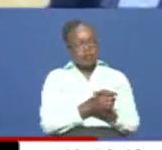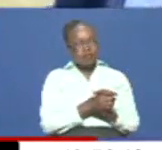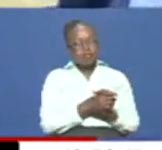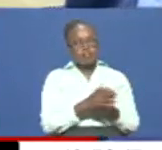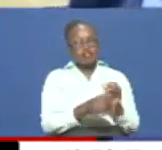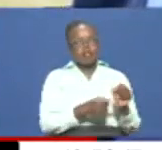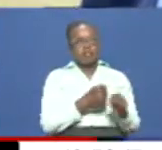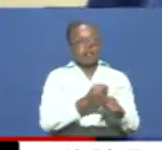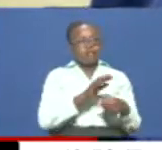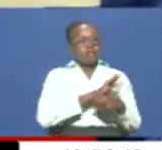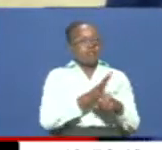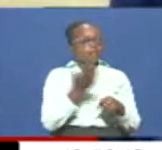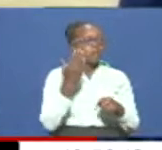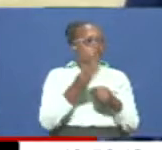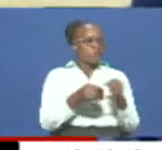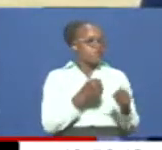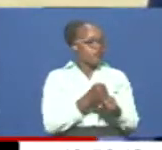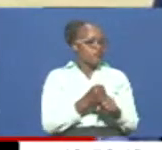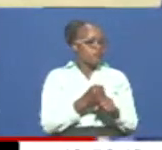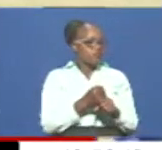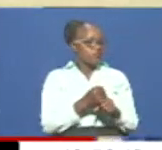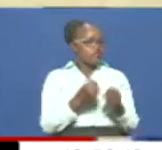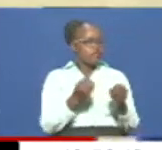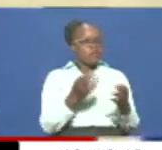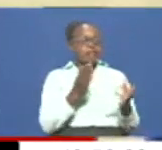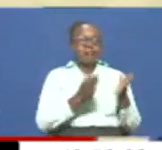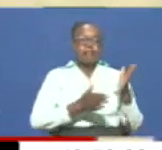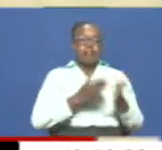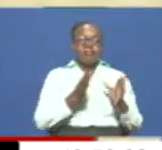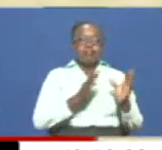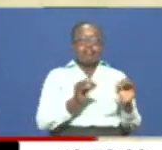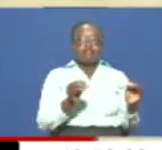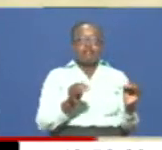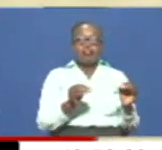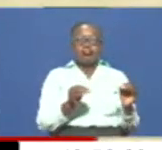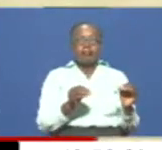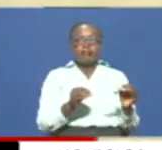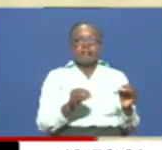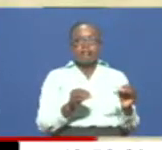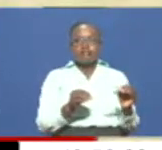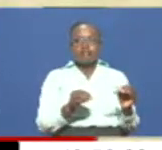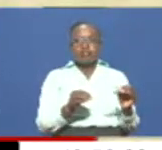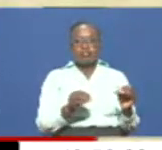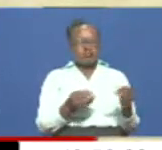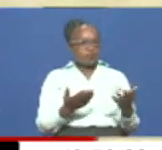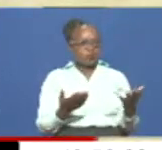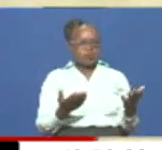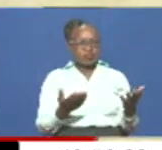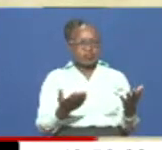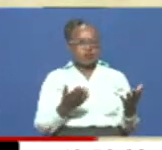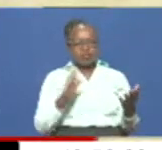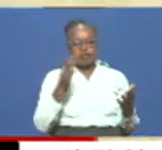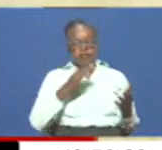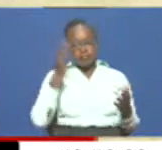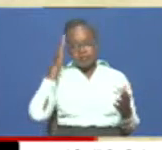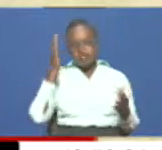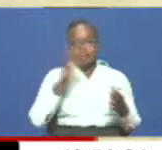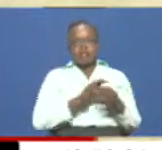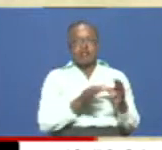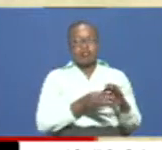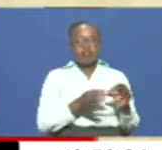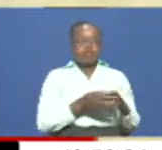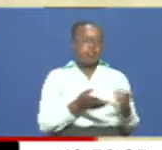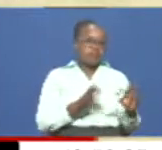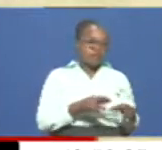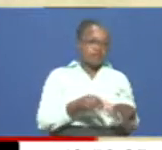COVID from last year tukua na so many races. So at least wewe ukipata race sababu hatukuwa tumejua kama Olympics itafanyika ama